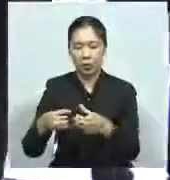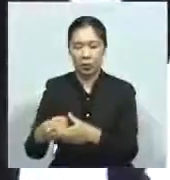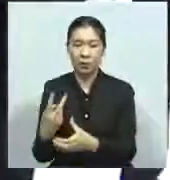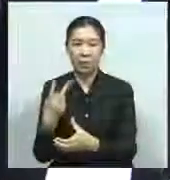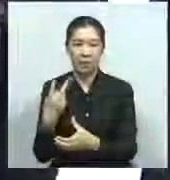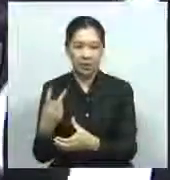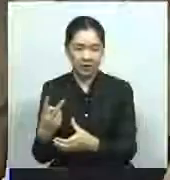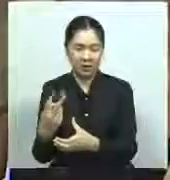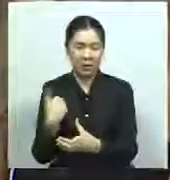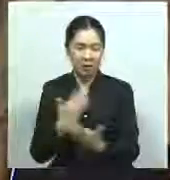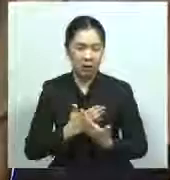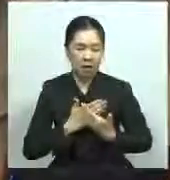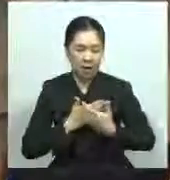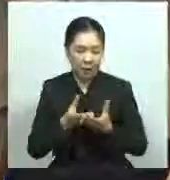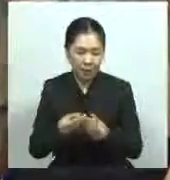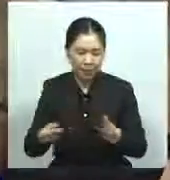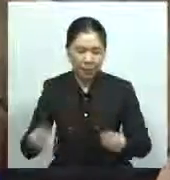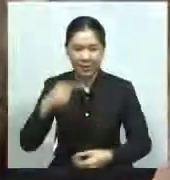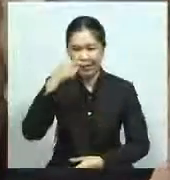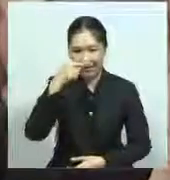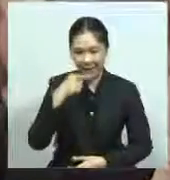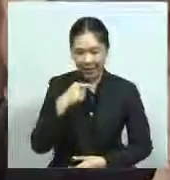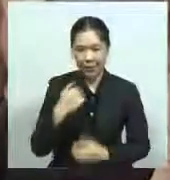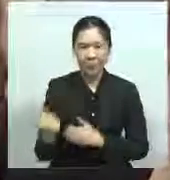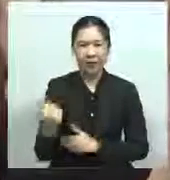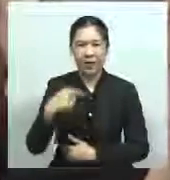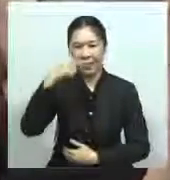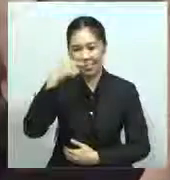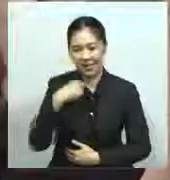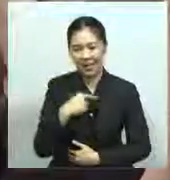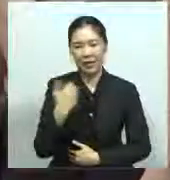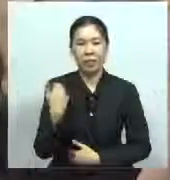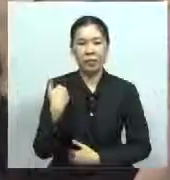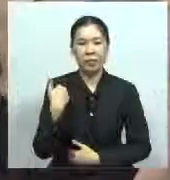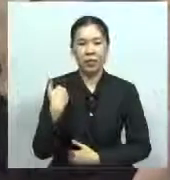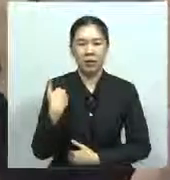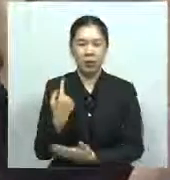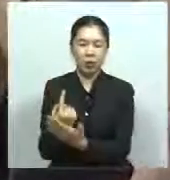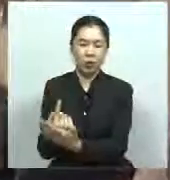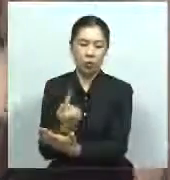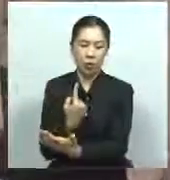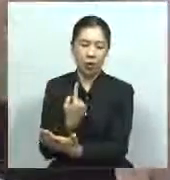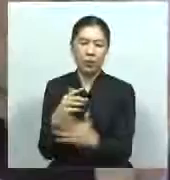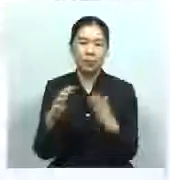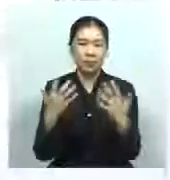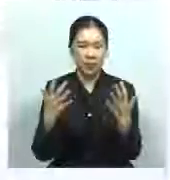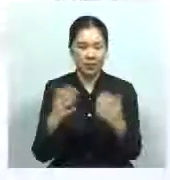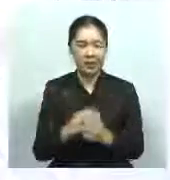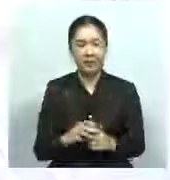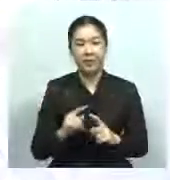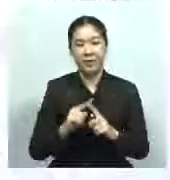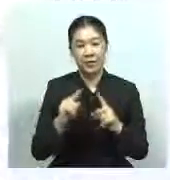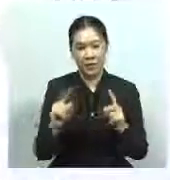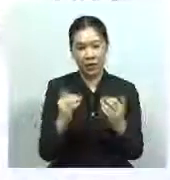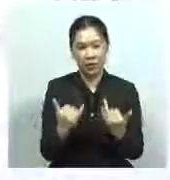รครักผืนป่าประเทศไทยและพรรคพลังไทยรักไทยค่ะที่ไม่ได้ส่งตัวแทนมาแต่ก็ต้องบอกว่าบรรยากาศต